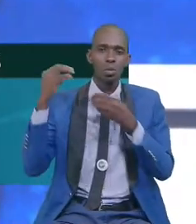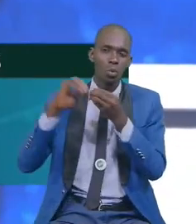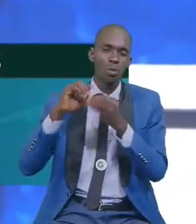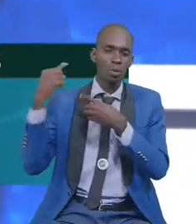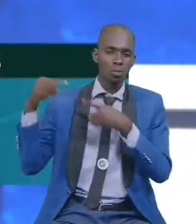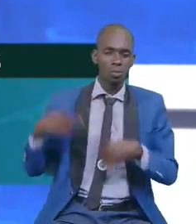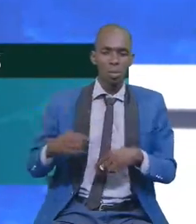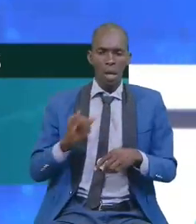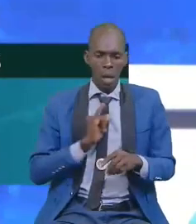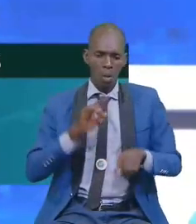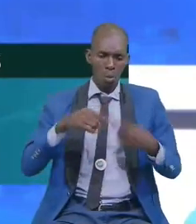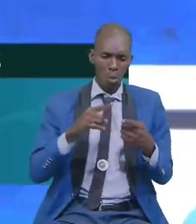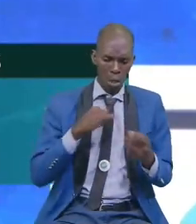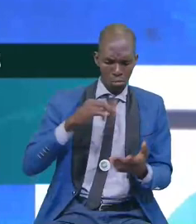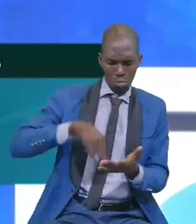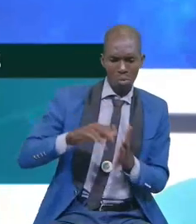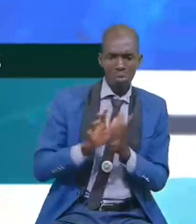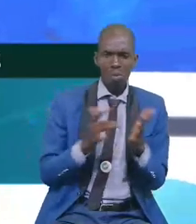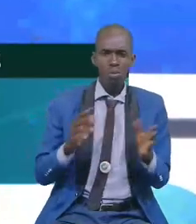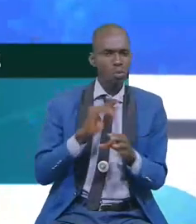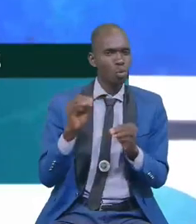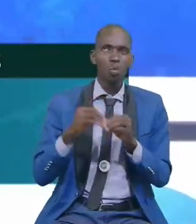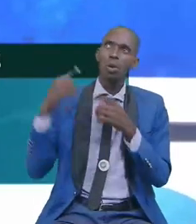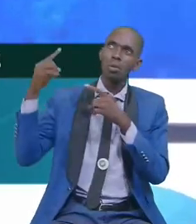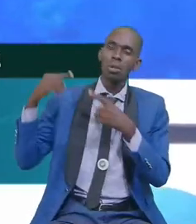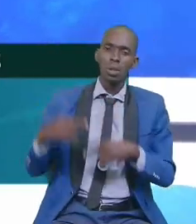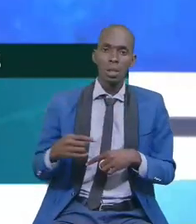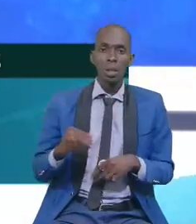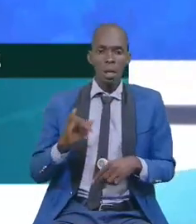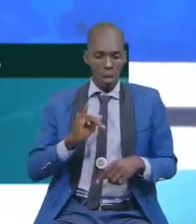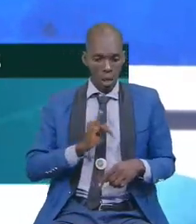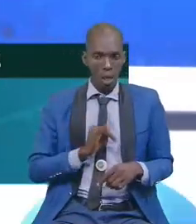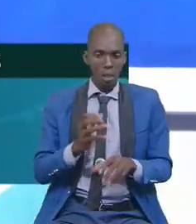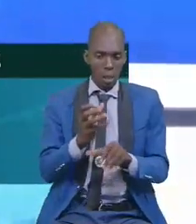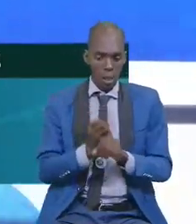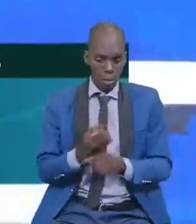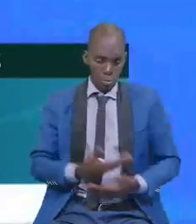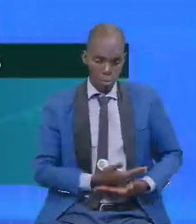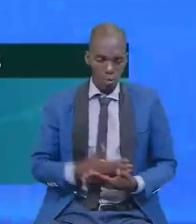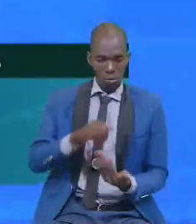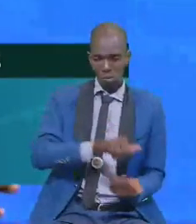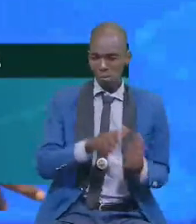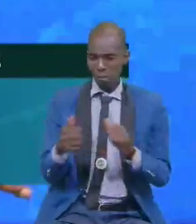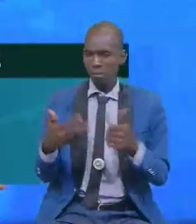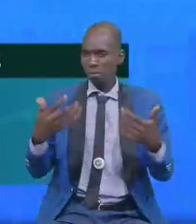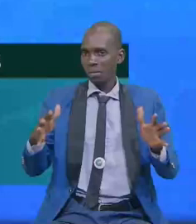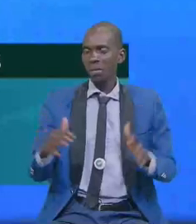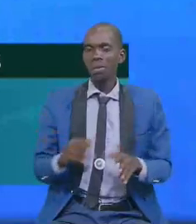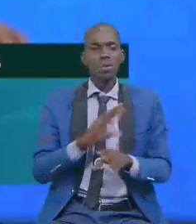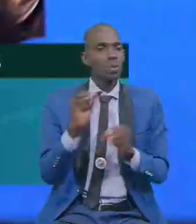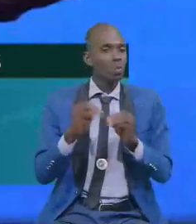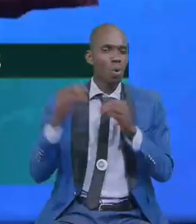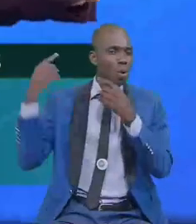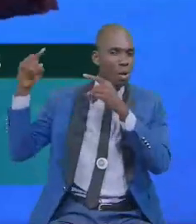Bible. Plus d'argumentation. J'ai eu le baptême quand j'étais enfant. Plus